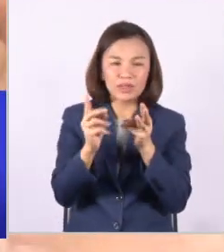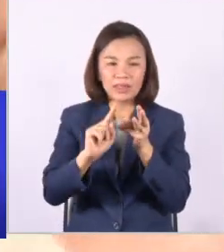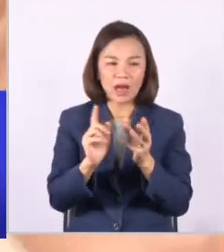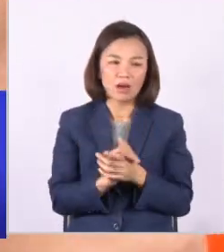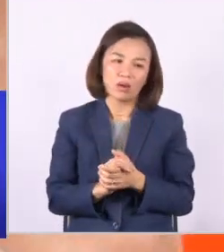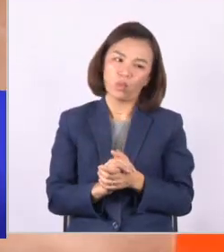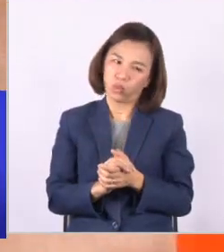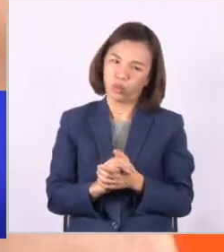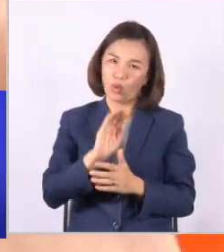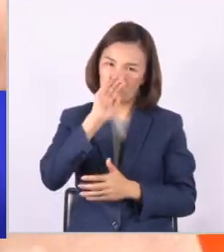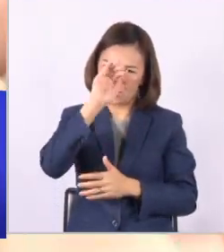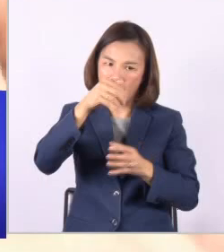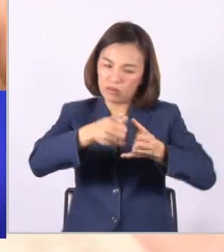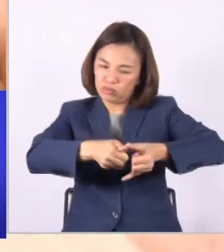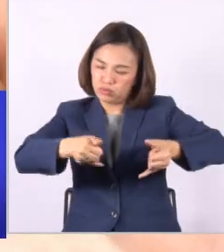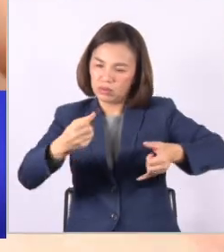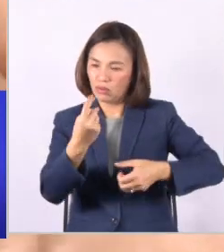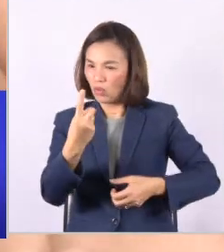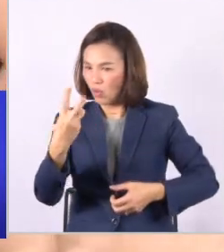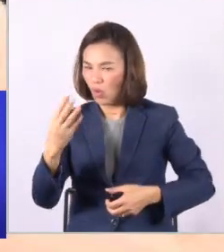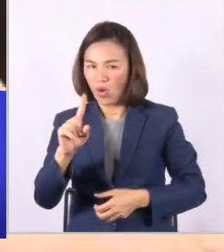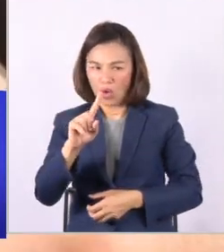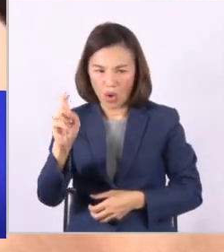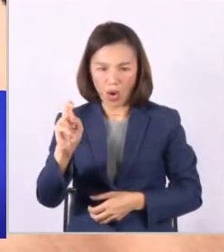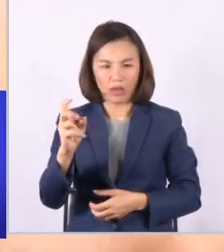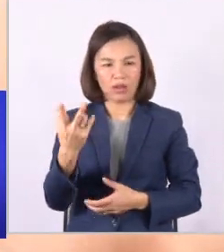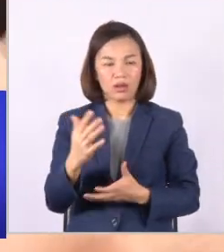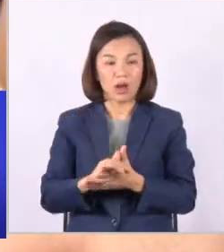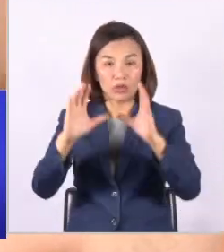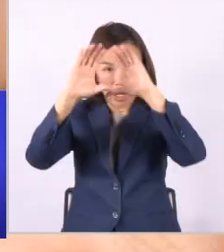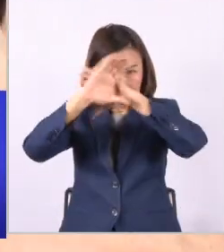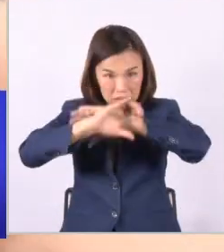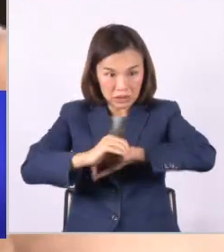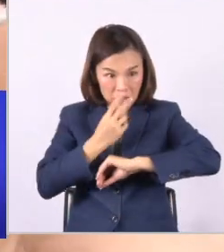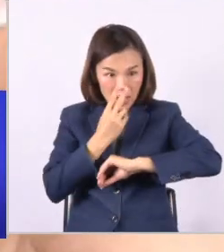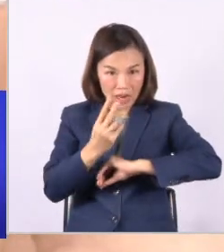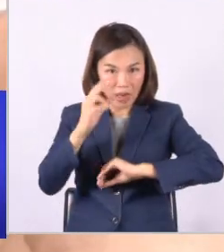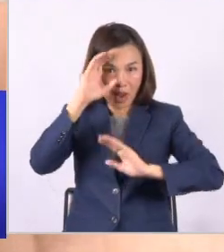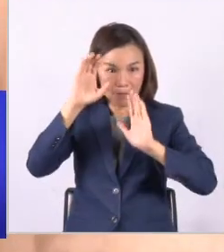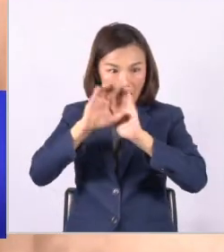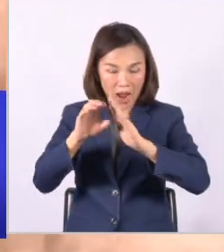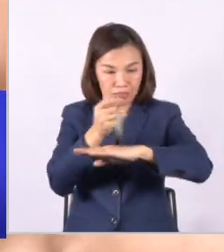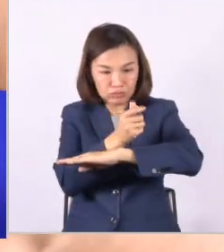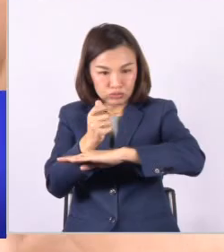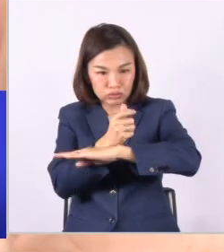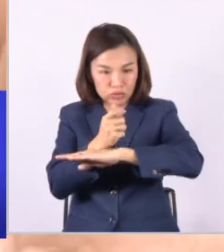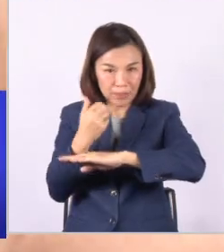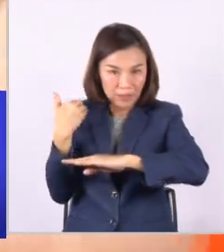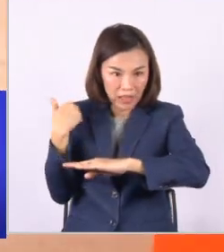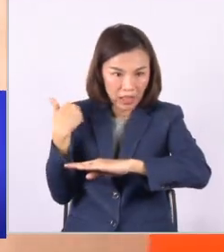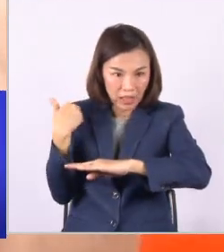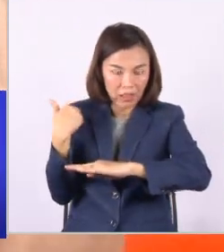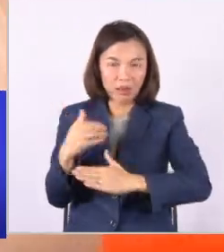2ตัวนะเนี่ยเค้าก็เป็นร้อยว่าอย่างงั้นเถอะตัวมีภาพตอนกลางคืนมั้ยพระอินฟาเรดอ่ะเออถ้า